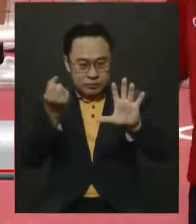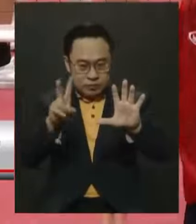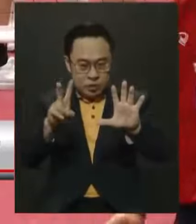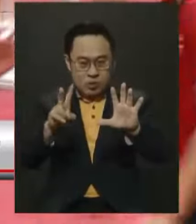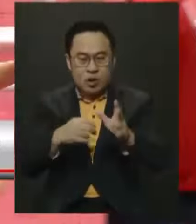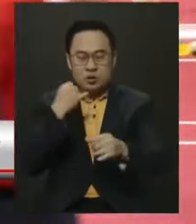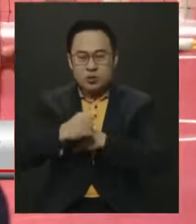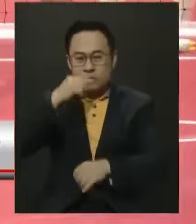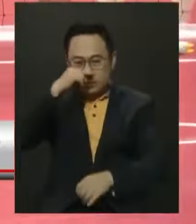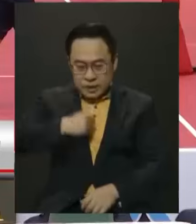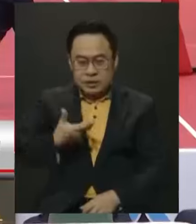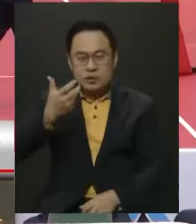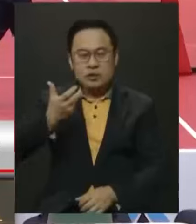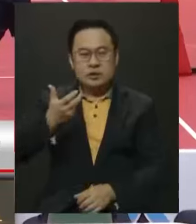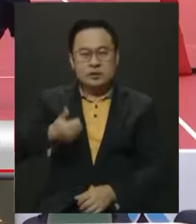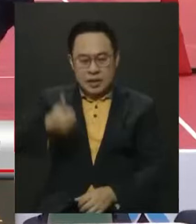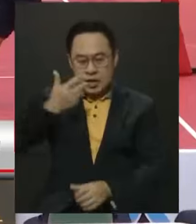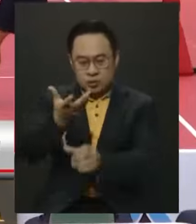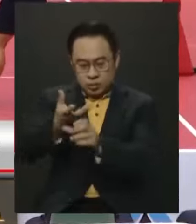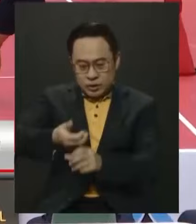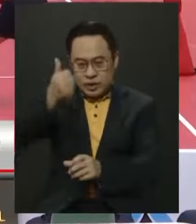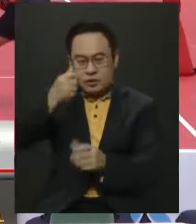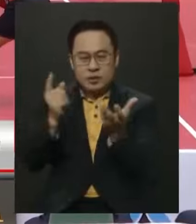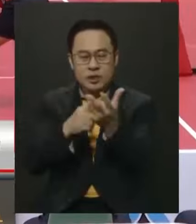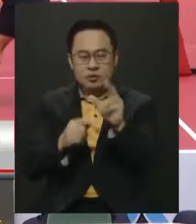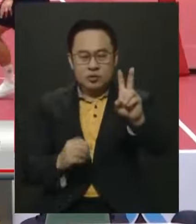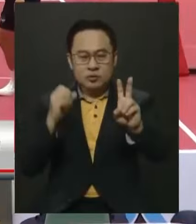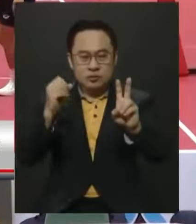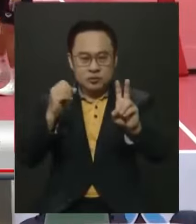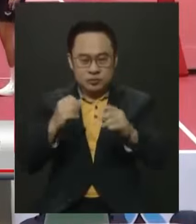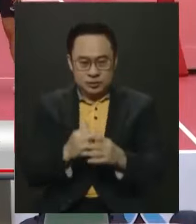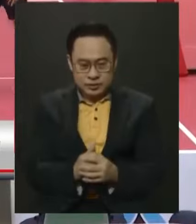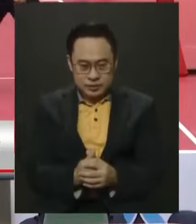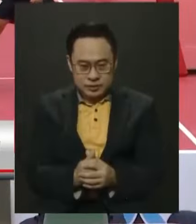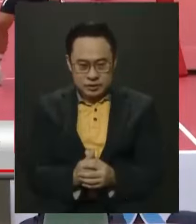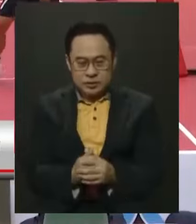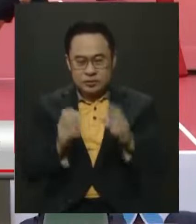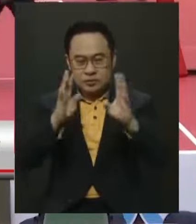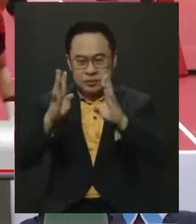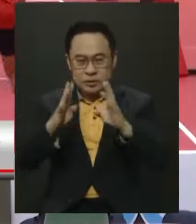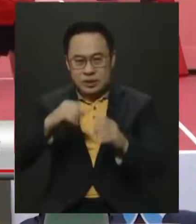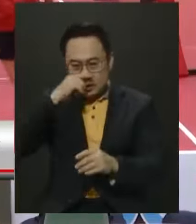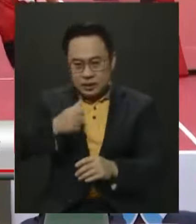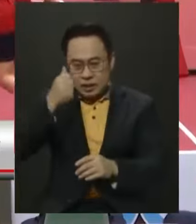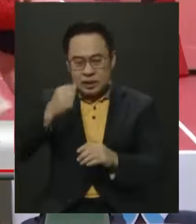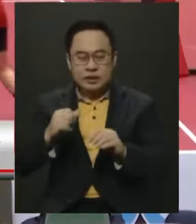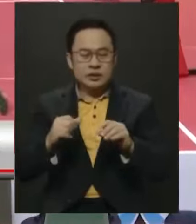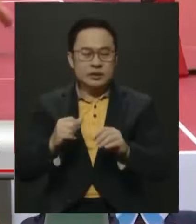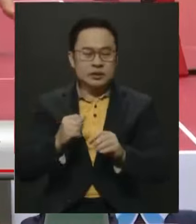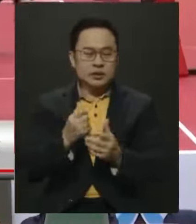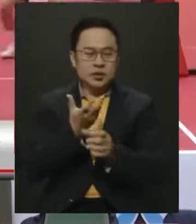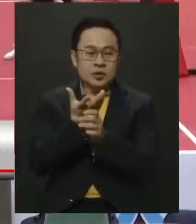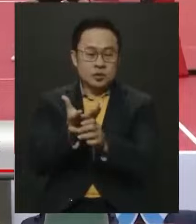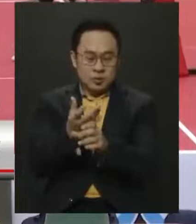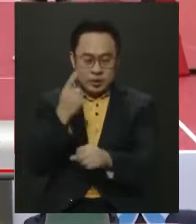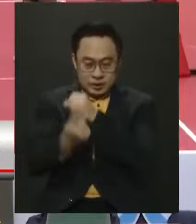ให้สาวไทยก็กลับมาทวงแชมป์จากเวียดนามได้สำเร็จในประเภทตะกร้อทีมหญิง4คนด้วยหลังจากที่ปีที่แล้วเนี่ยเสียแชมป์ให้กับเวียดน